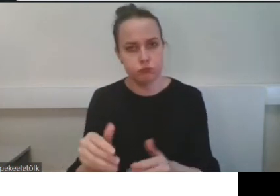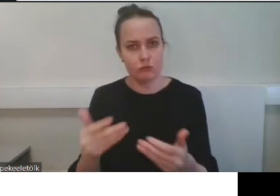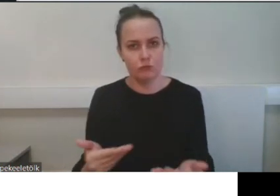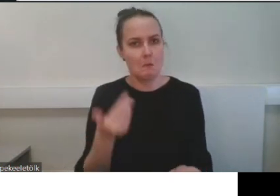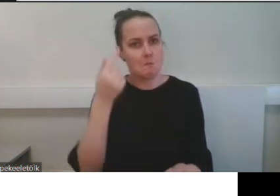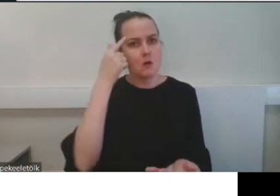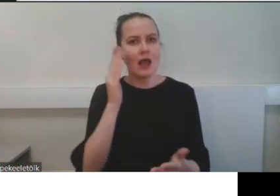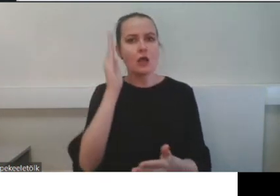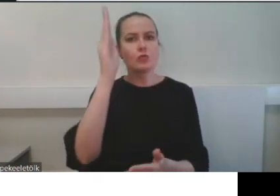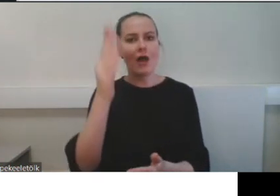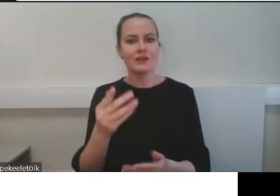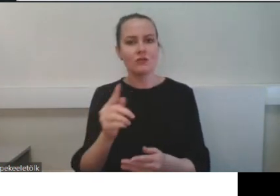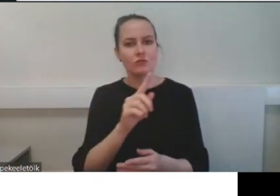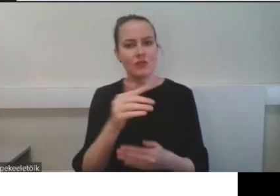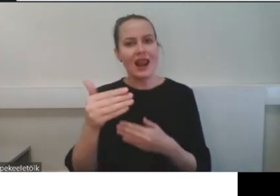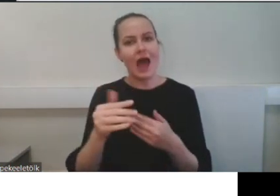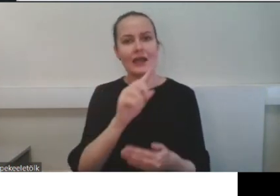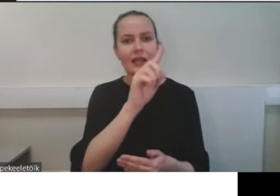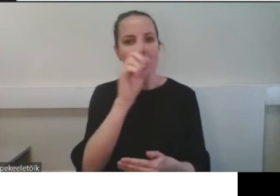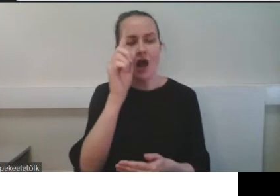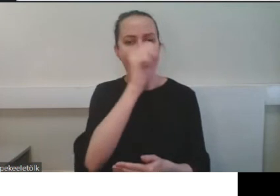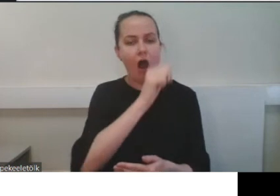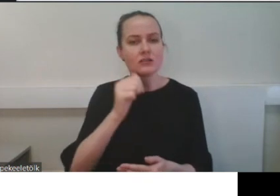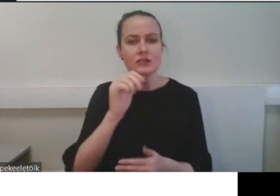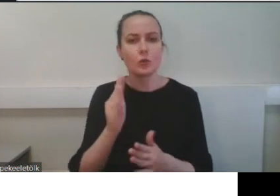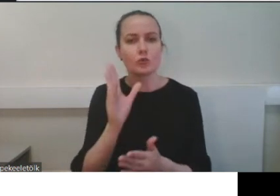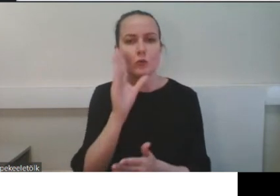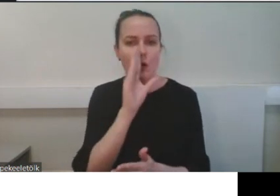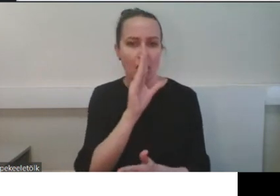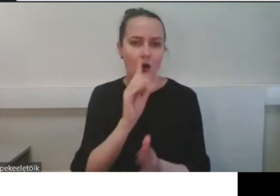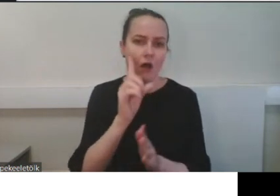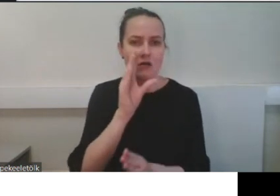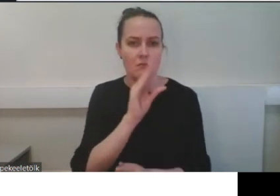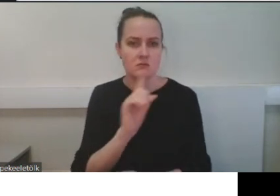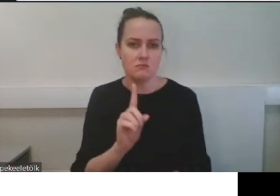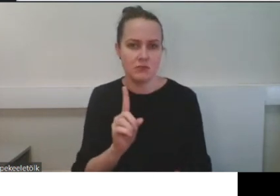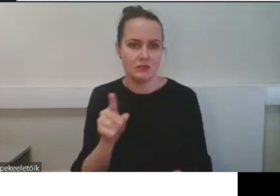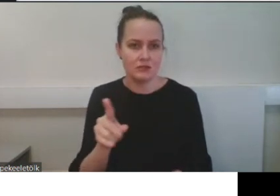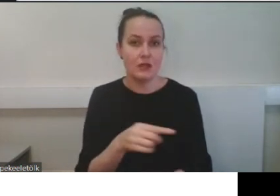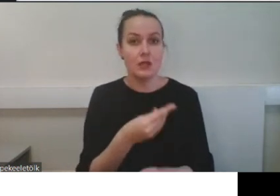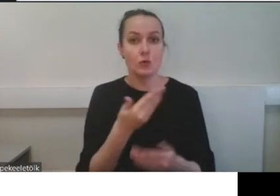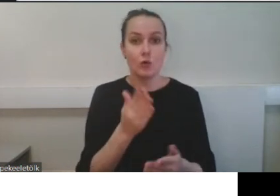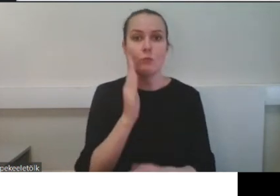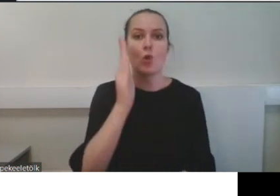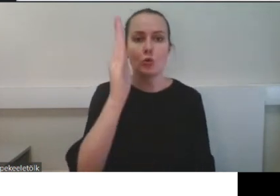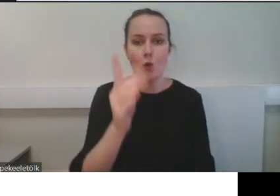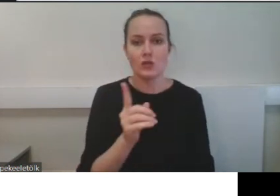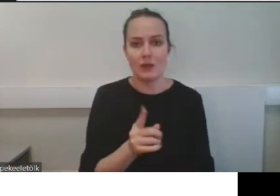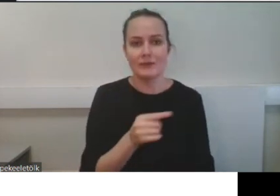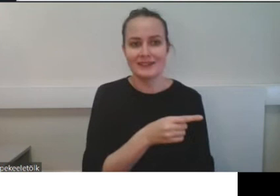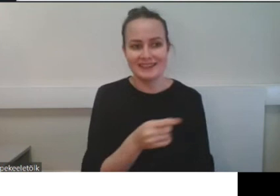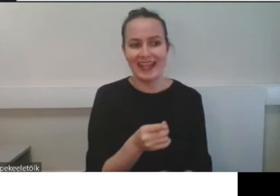kuidas ma nagu läheme 12 kuu jooksul toime tulen. Ja ja üks selline, ja selline hinnang nagu